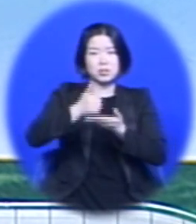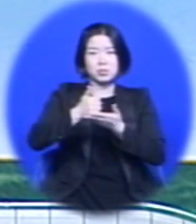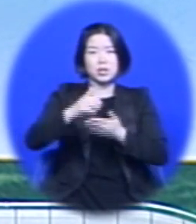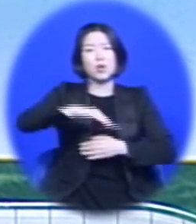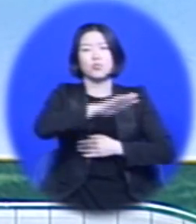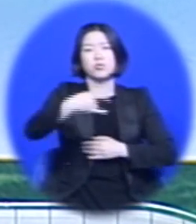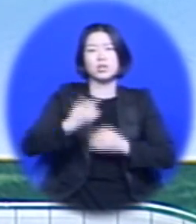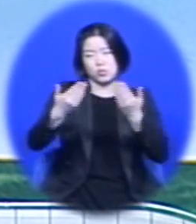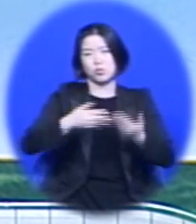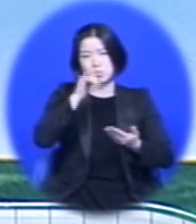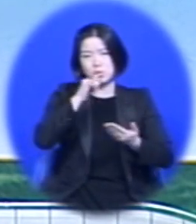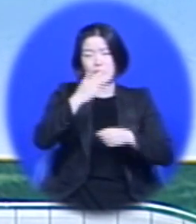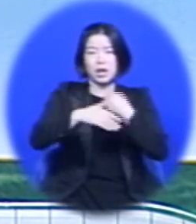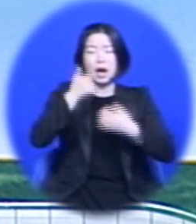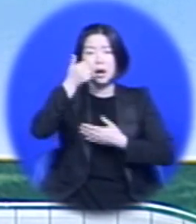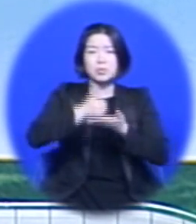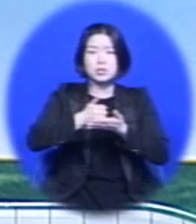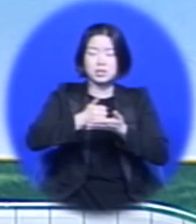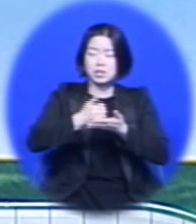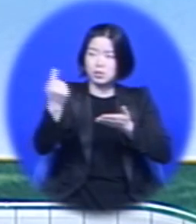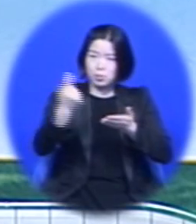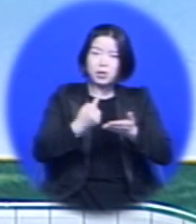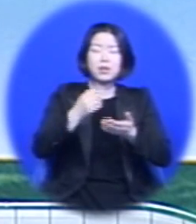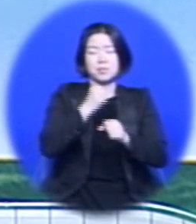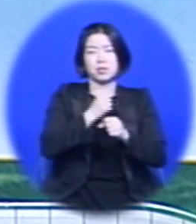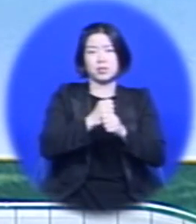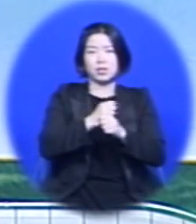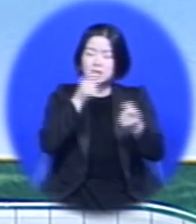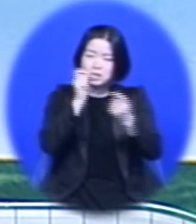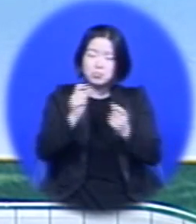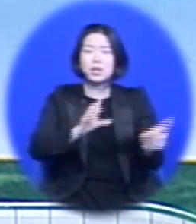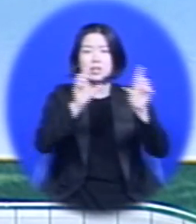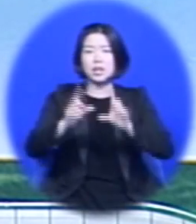겁니다. 아버지와 아주 친밀하게 그렇게 살게 해주시려는 것입니다.